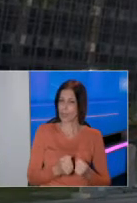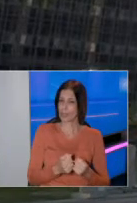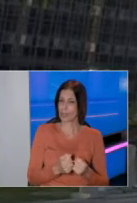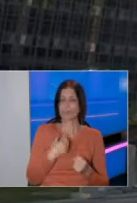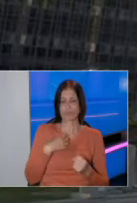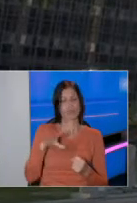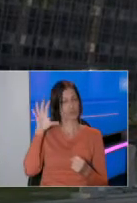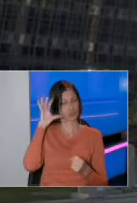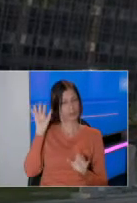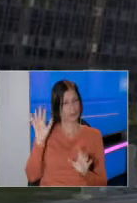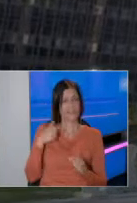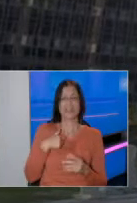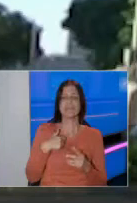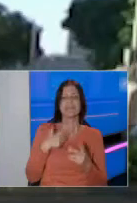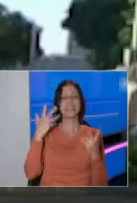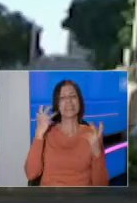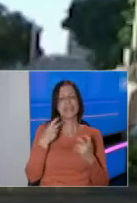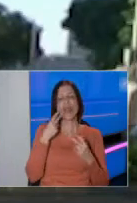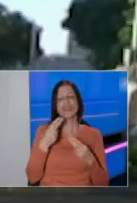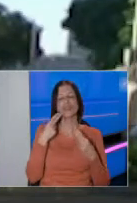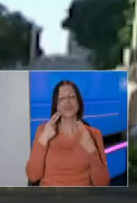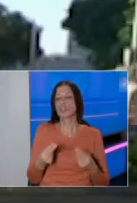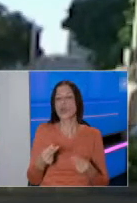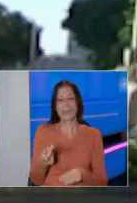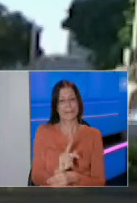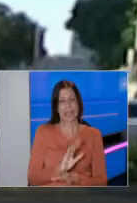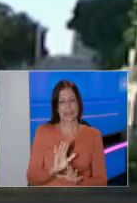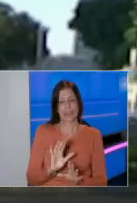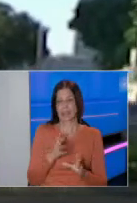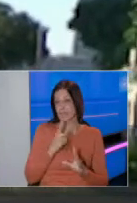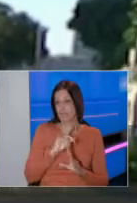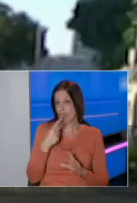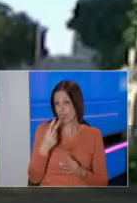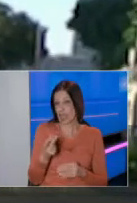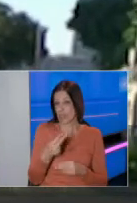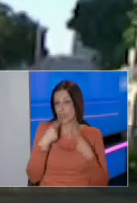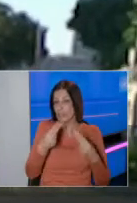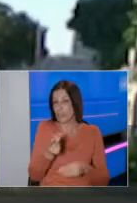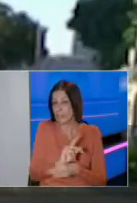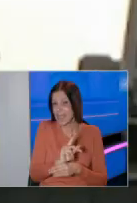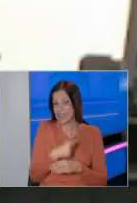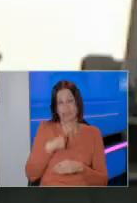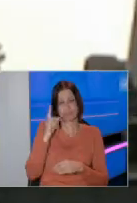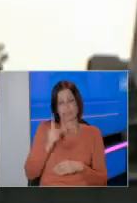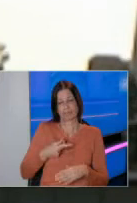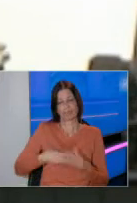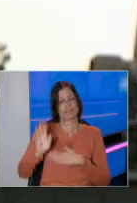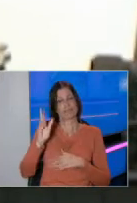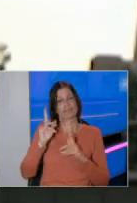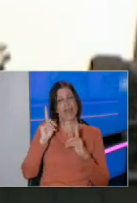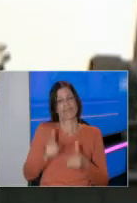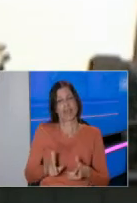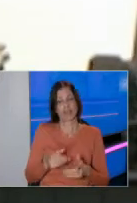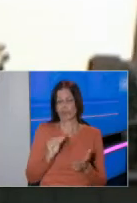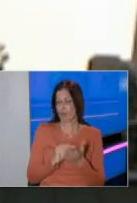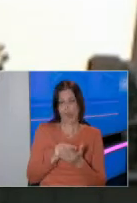קשובים לי בעניין הזה, ואני מצפה לראות תוצאות מיד. אם אנחנו לא נראה תוצאות מיד, אנחנו נאלץ לצאת למאבק